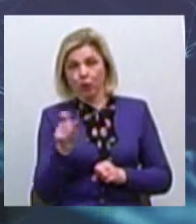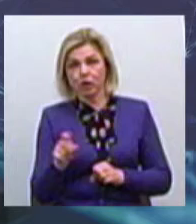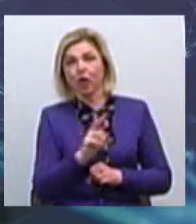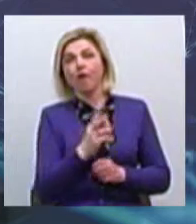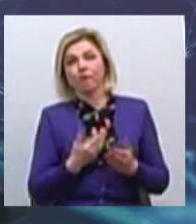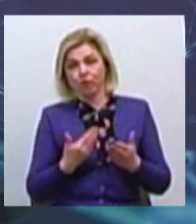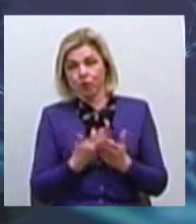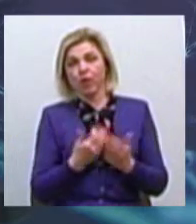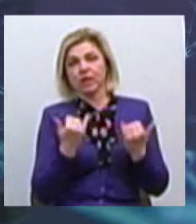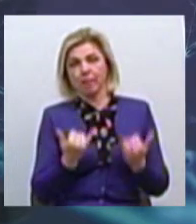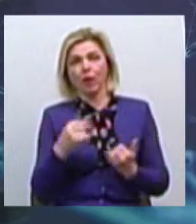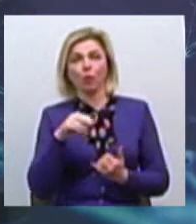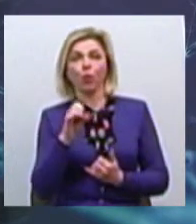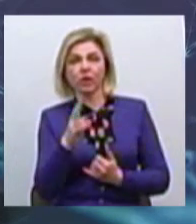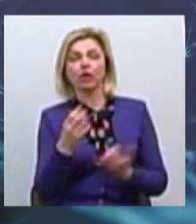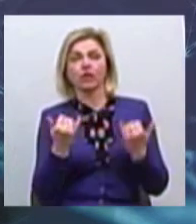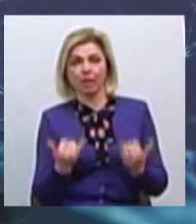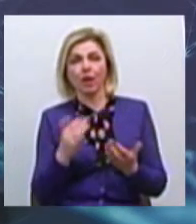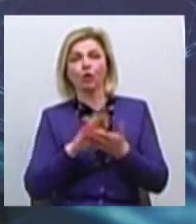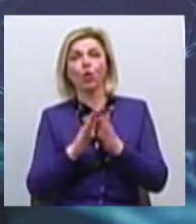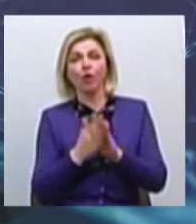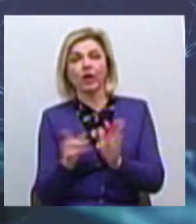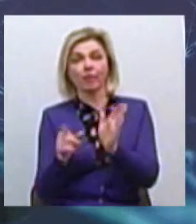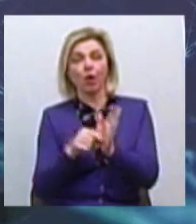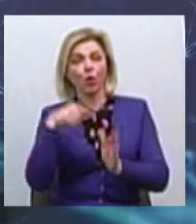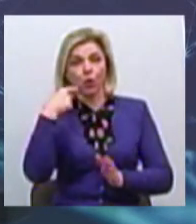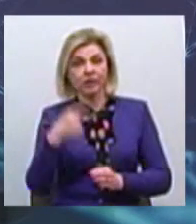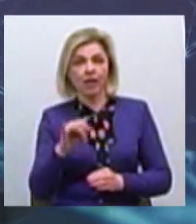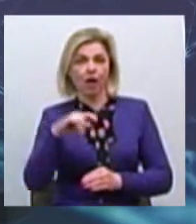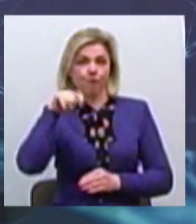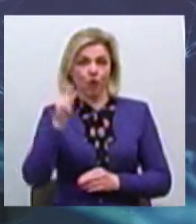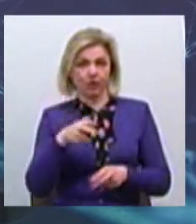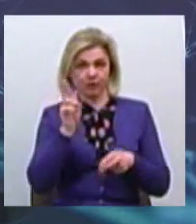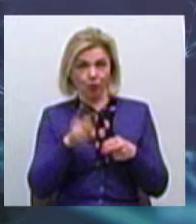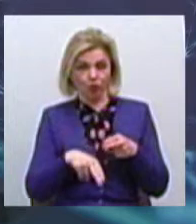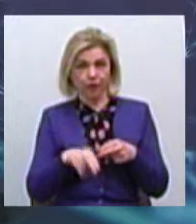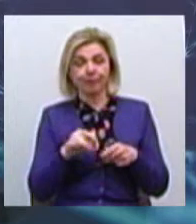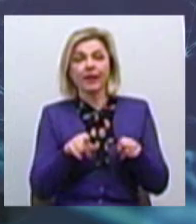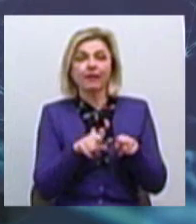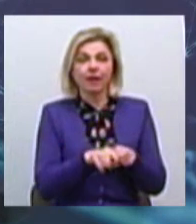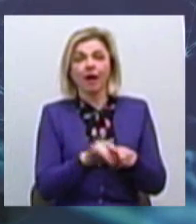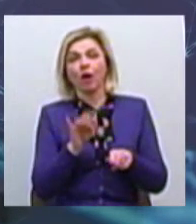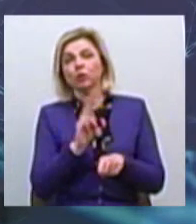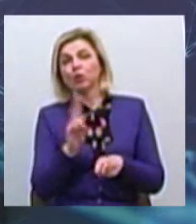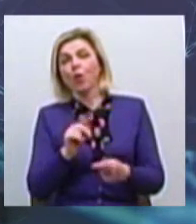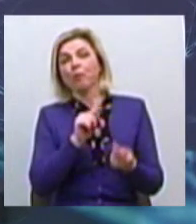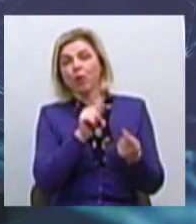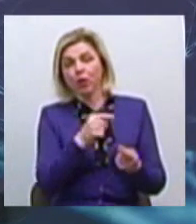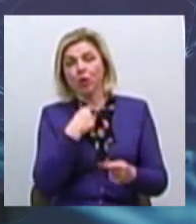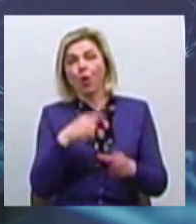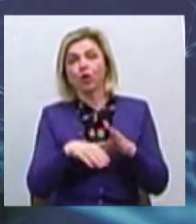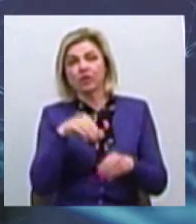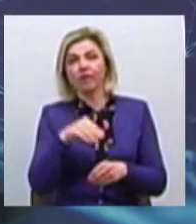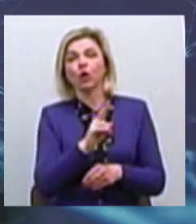теперь Зеленский договорится с Россией, война закончится. И таким образом голосовали те, кто против продажи земли,